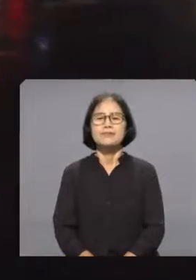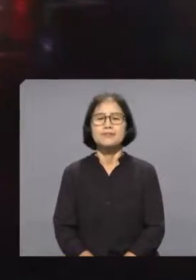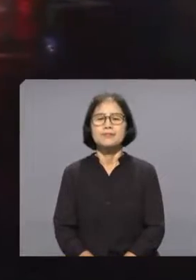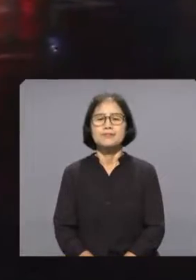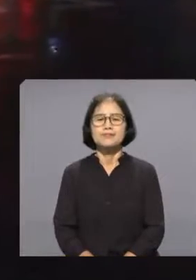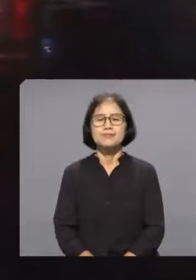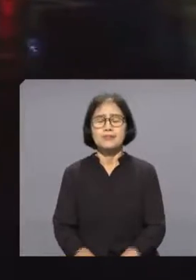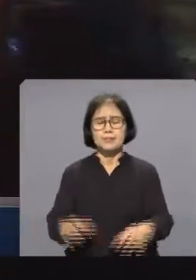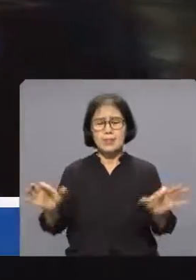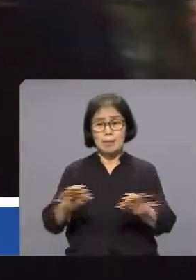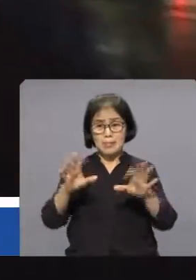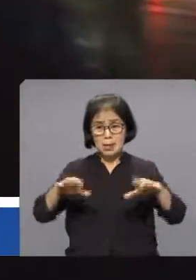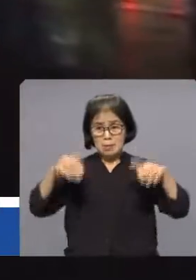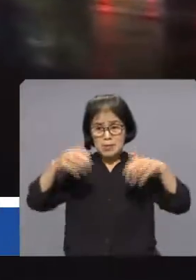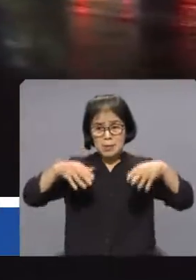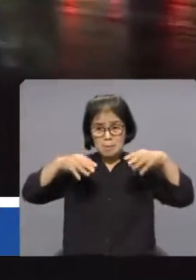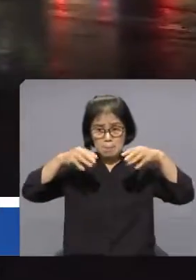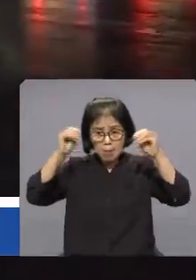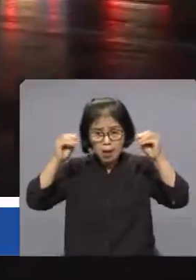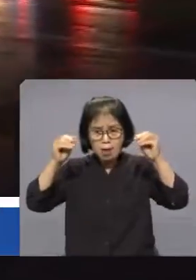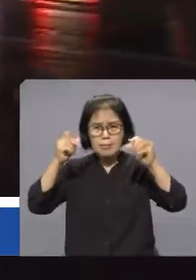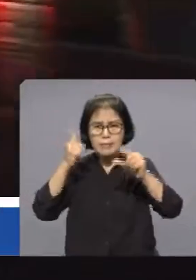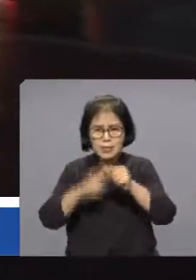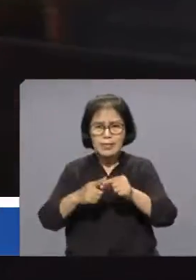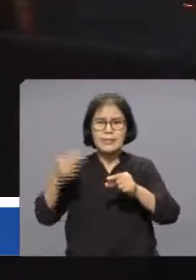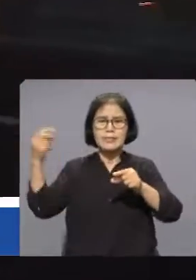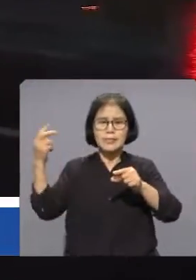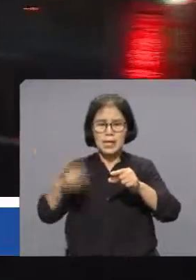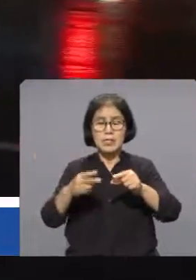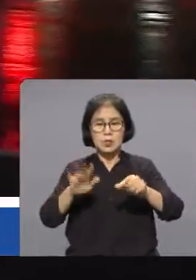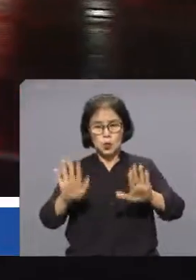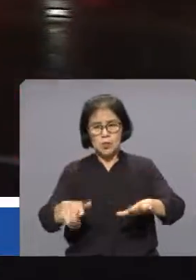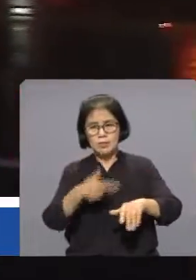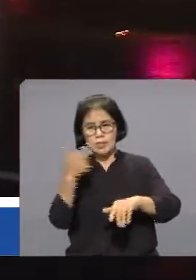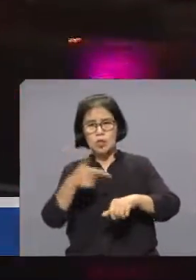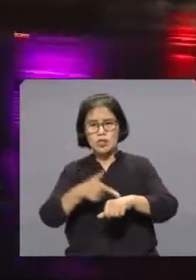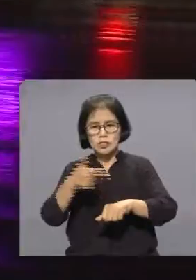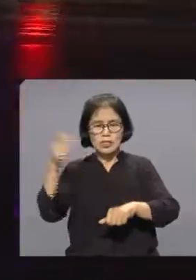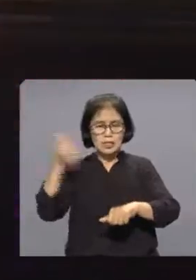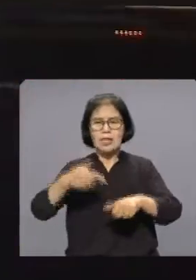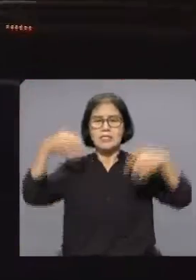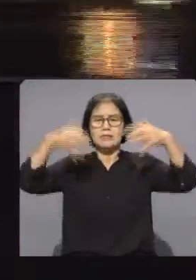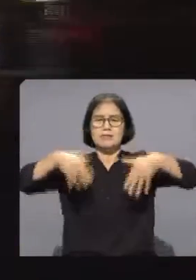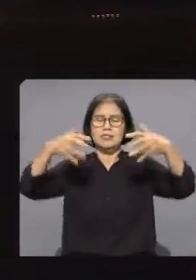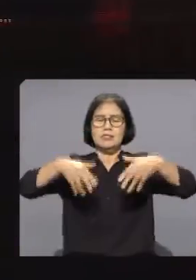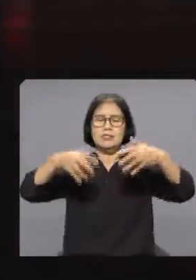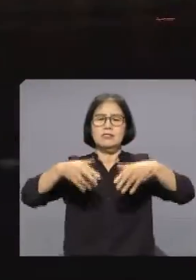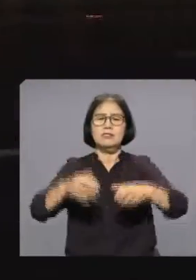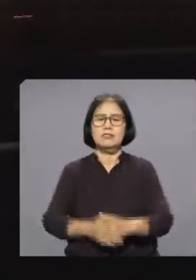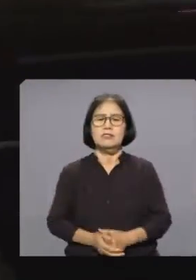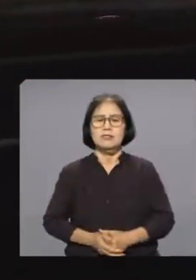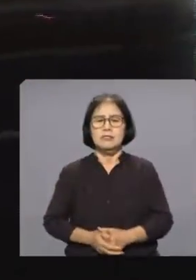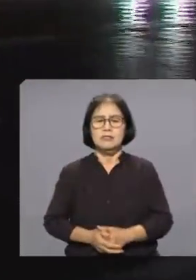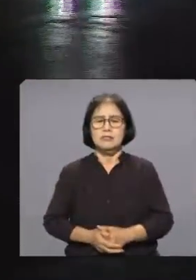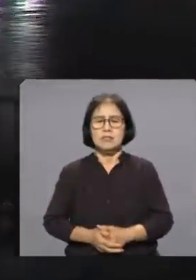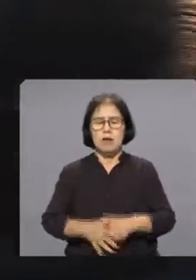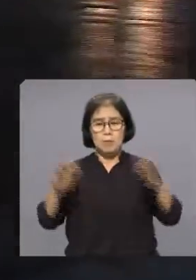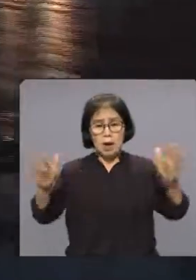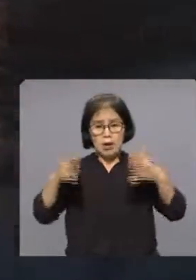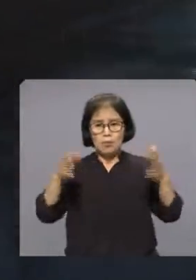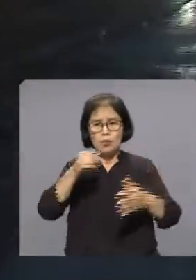예, 잠시 소강 상태를 보이던 빗줄기가 오늘 6시를 기해서 이렇게 강하게 내리치고 있습니다. 아, 바람도 적지 않게 불고